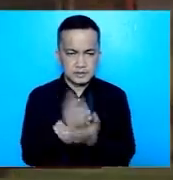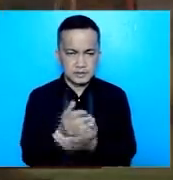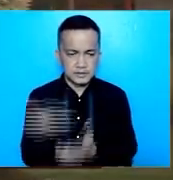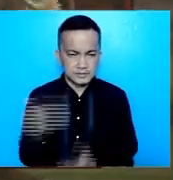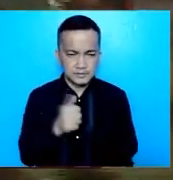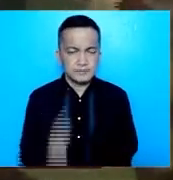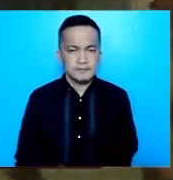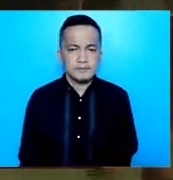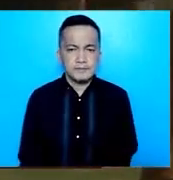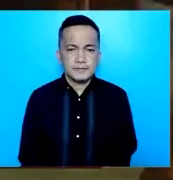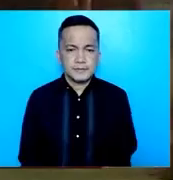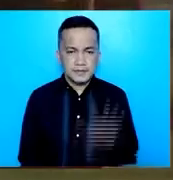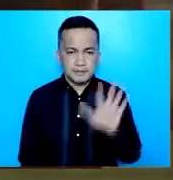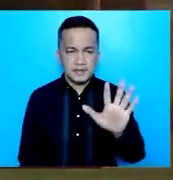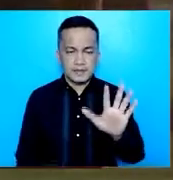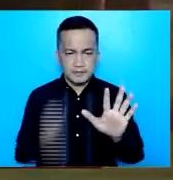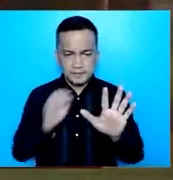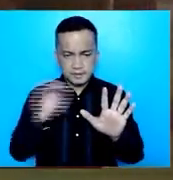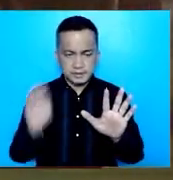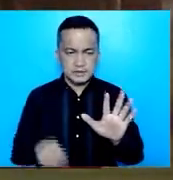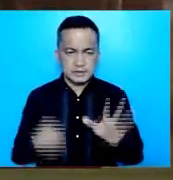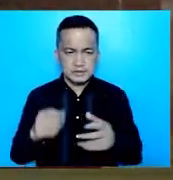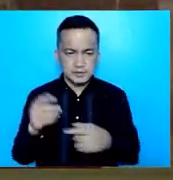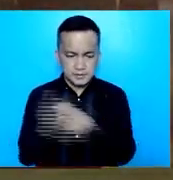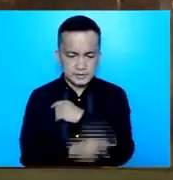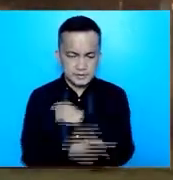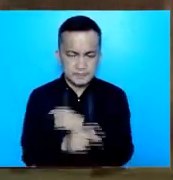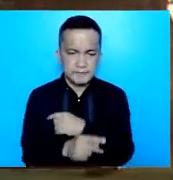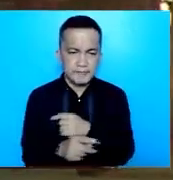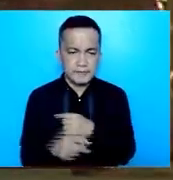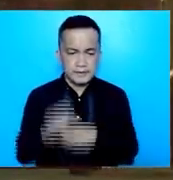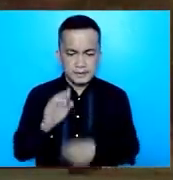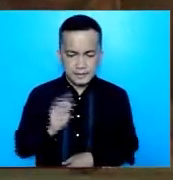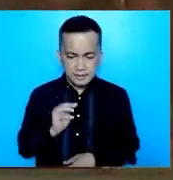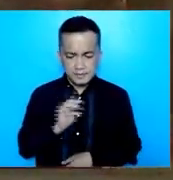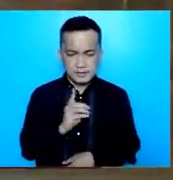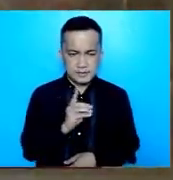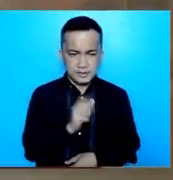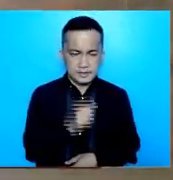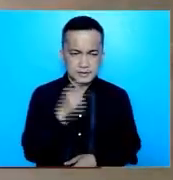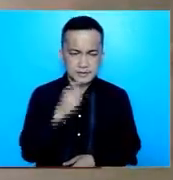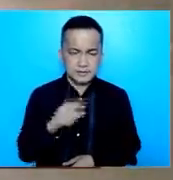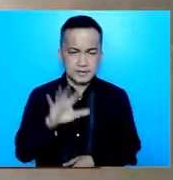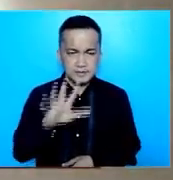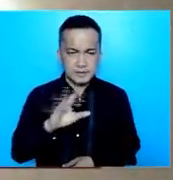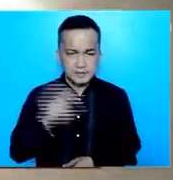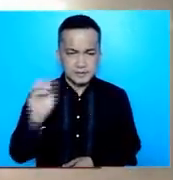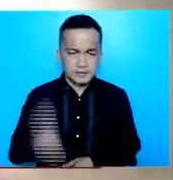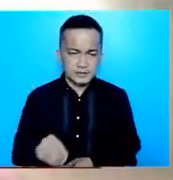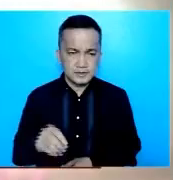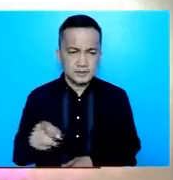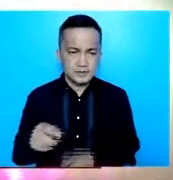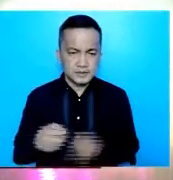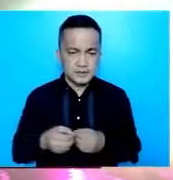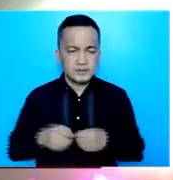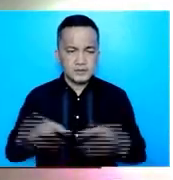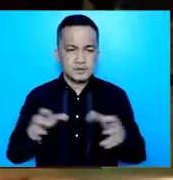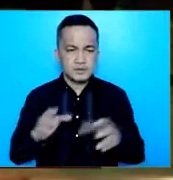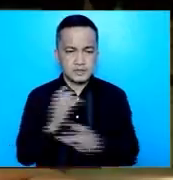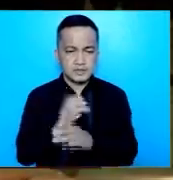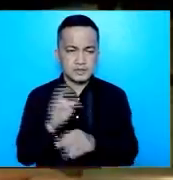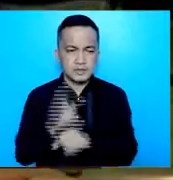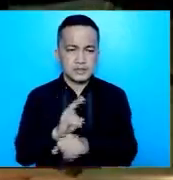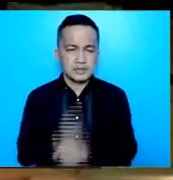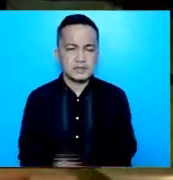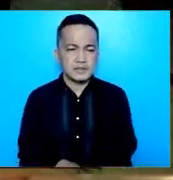at 5% sa mga probinsya. Ang MMDA naman, 5% lang ng kanilang mga dineploy na sasakyan ang nagamit.